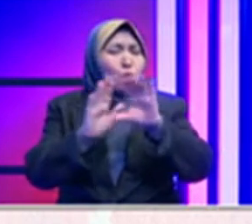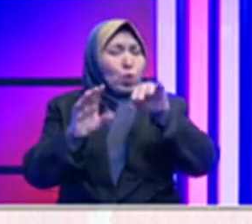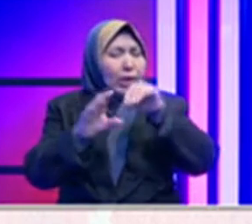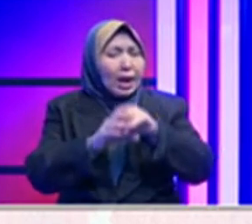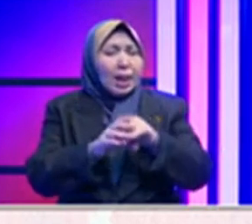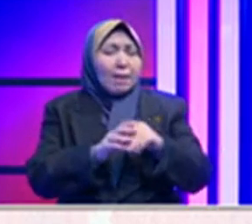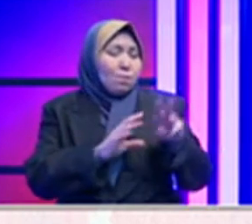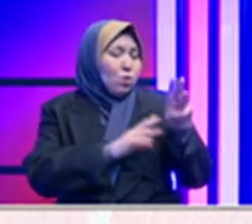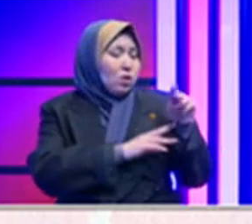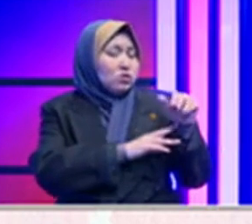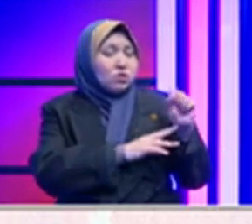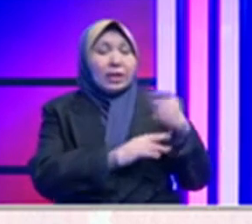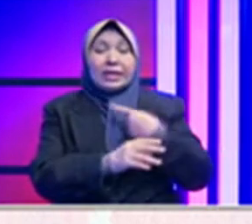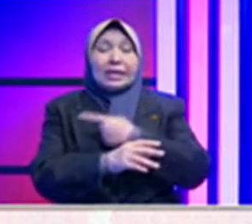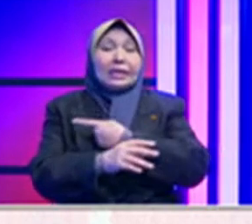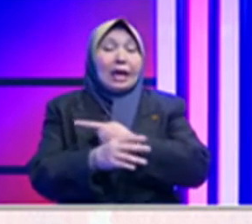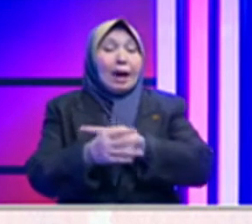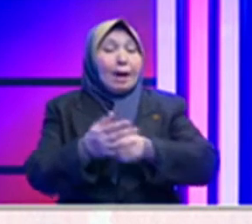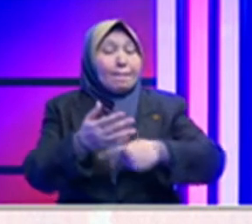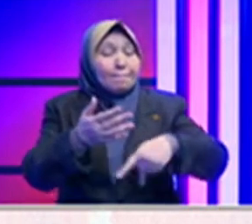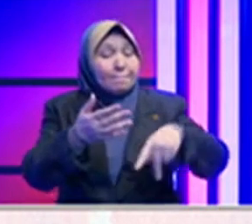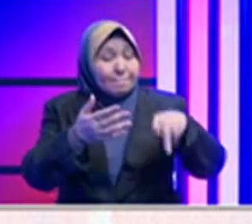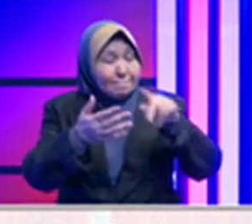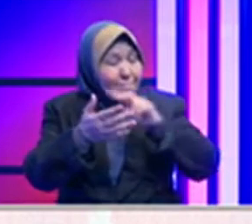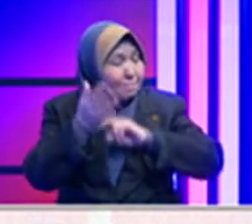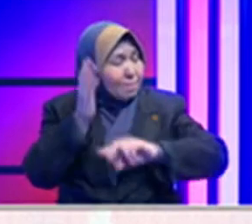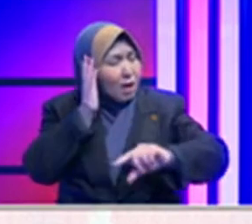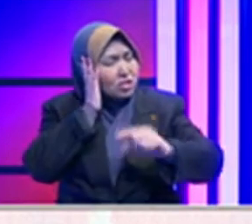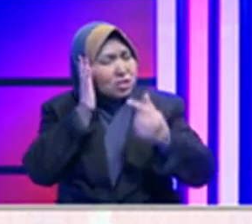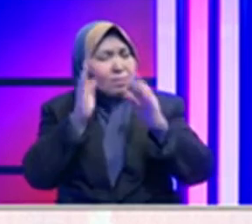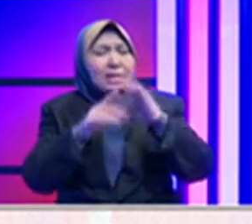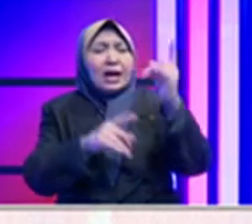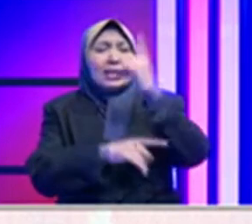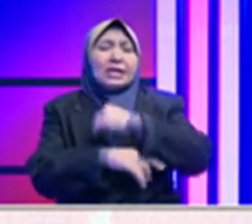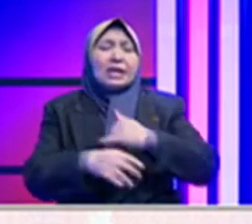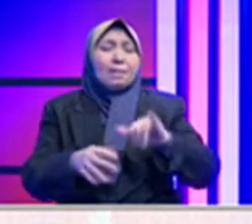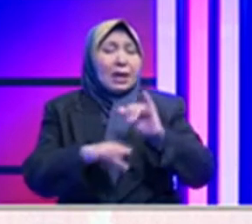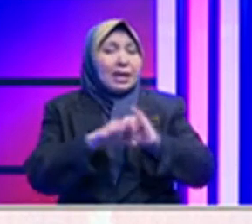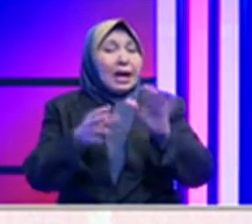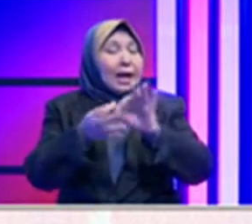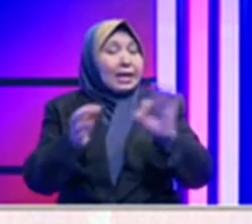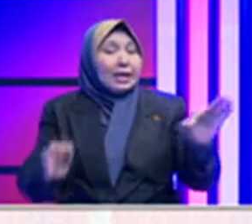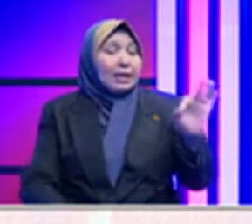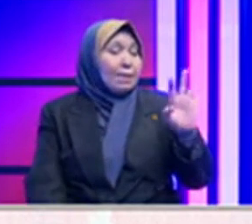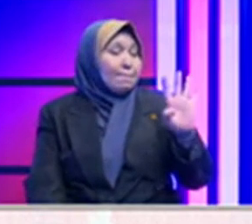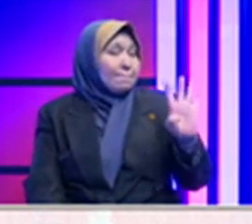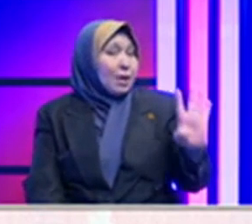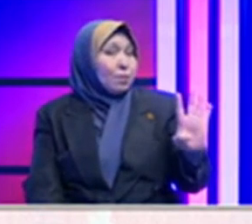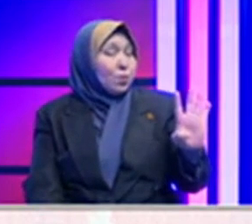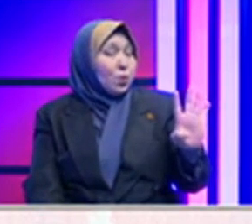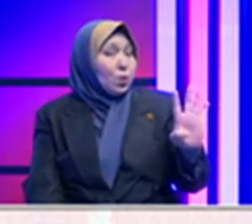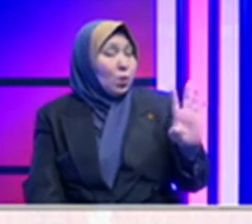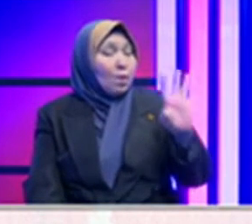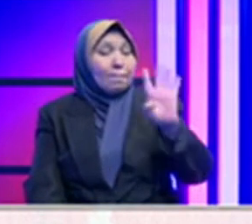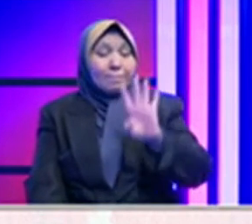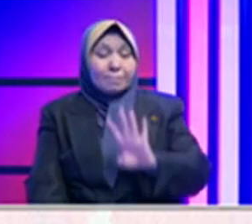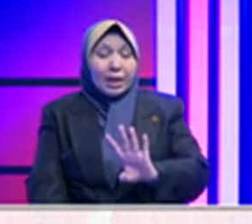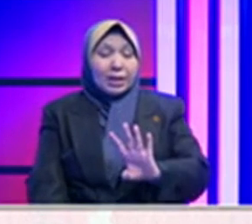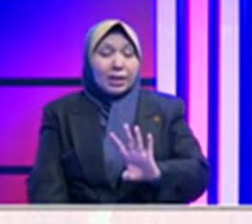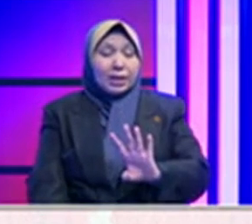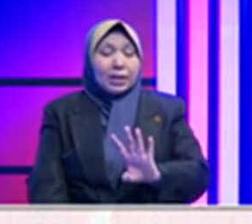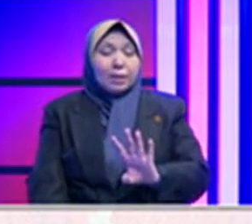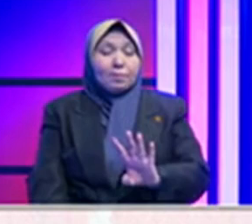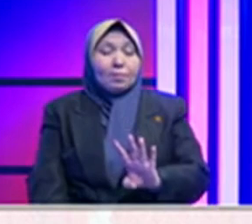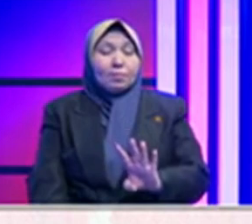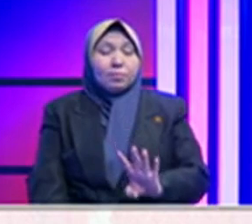dalam halaman yang kita baca pada hari ini ya itulah antaranya pada ayat yang ke 44 kan